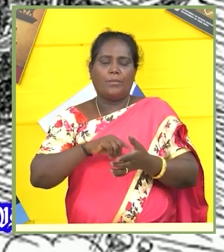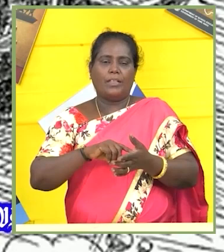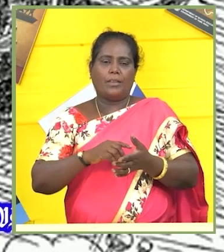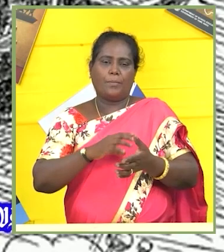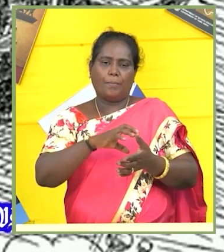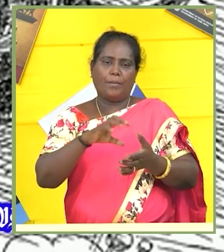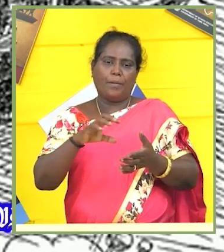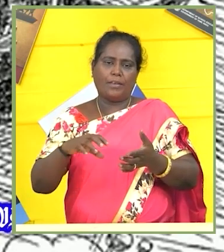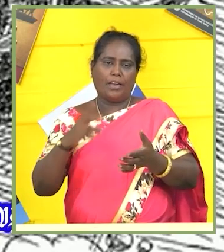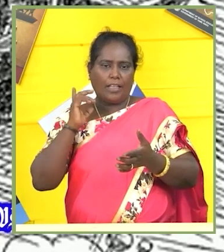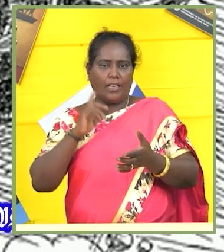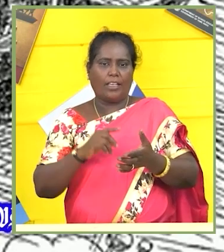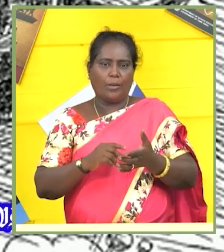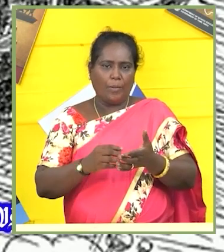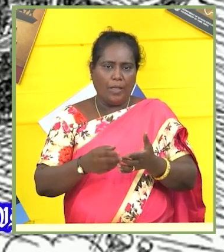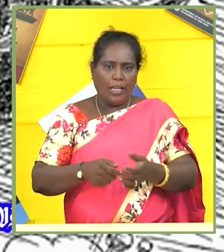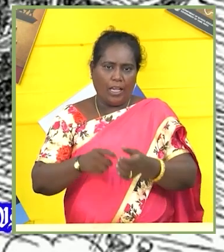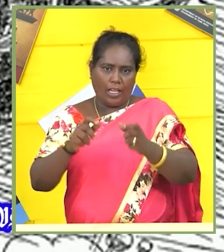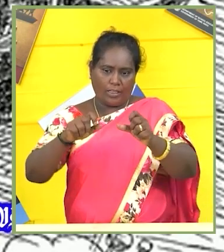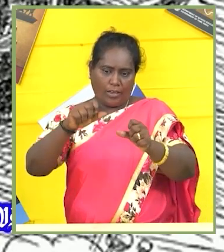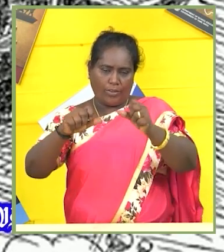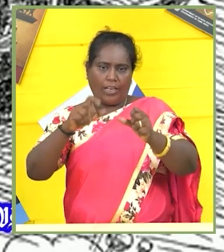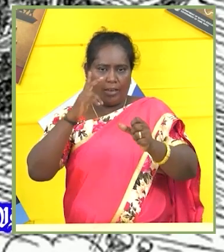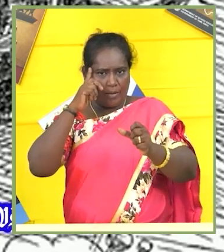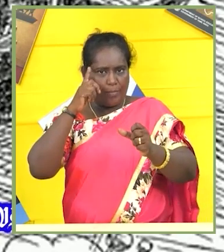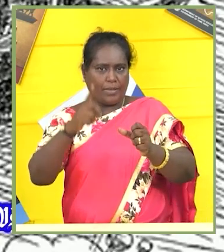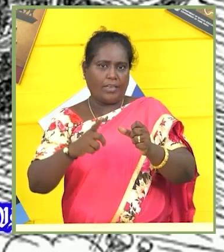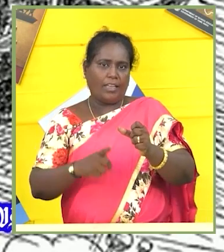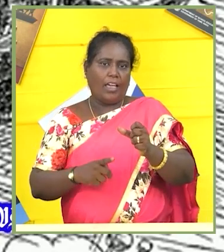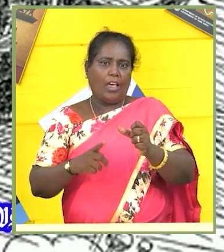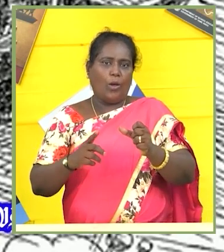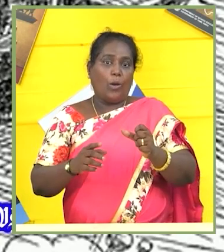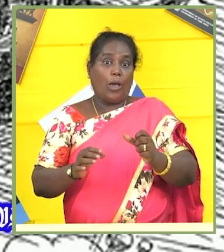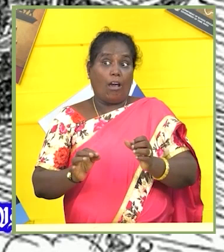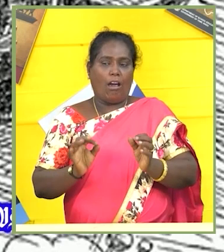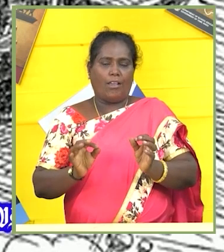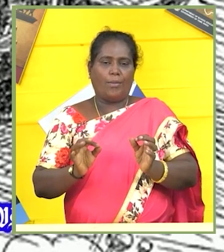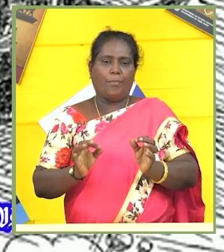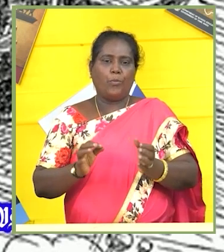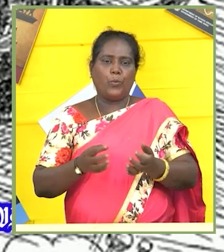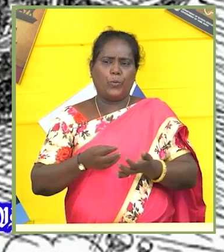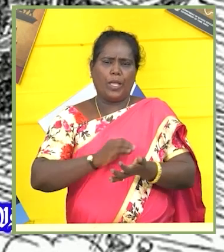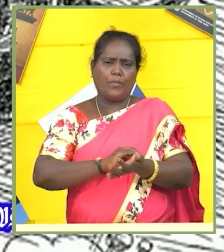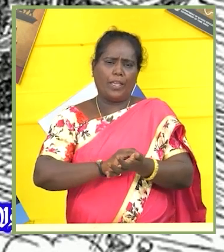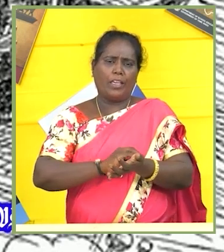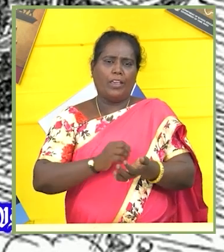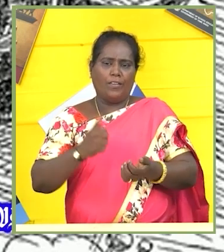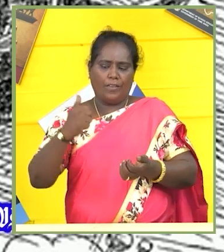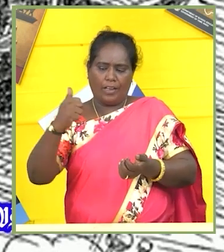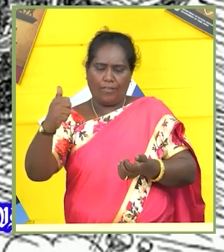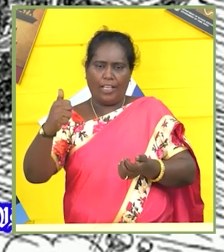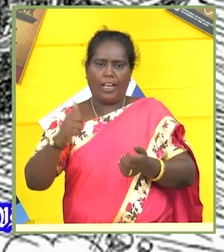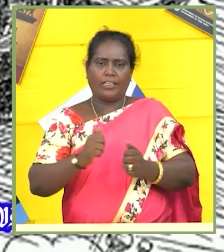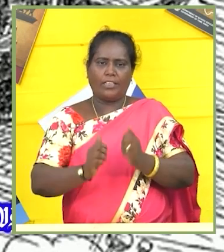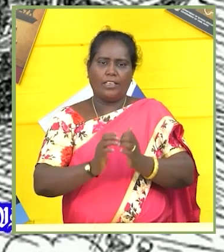தொல்பொருள் சான்றுகள் பற்றியும் தமிழர்களின் பண்பாட்டு அடையாளமாக நீட்சியடைகிறது ஏறு தழுவுதல் என்பது பற்றியும்